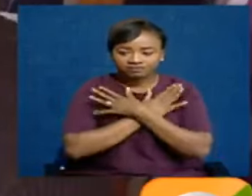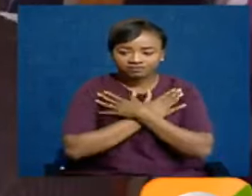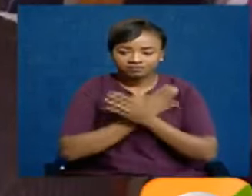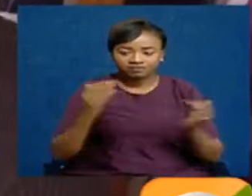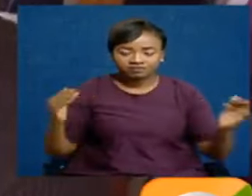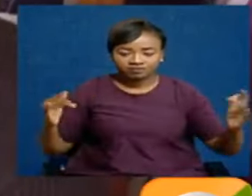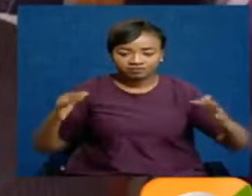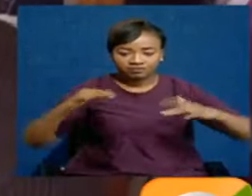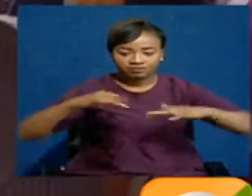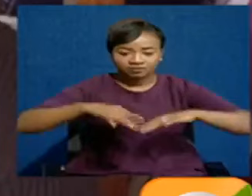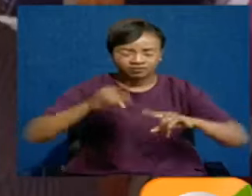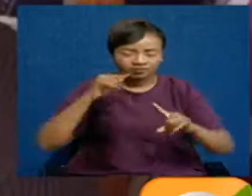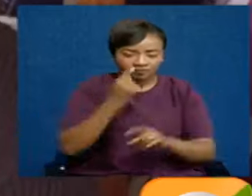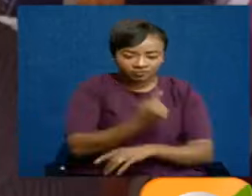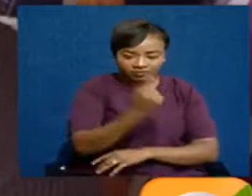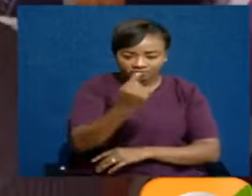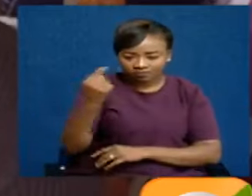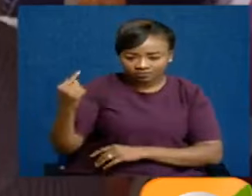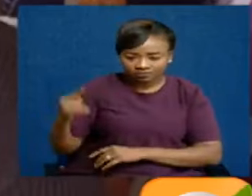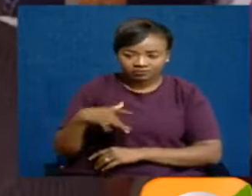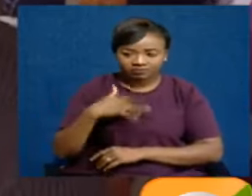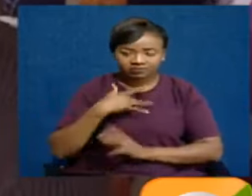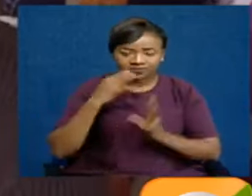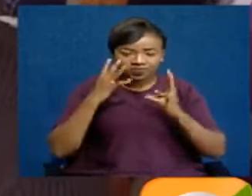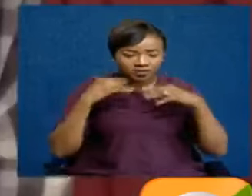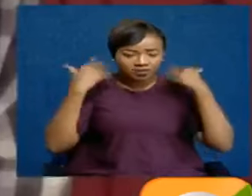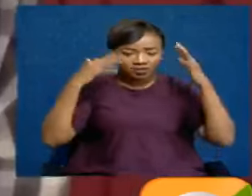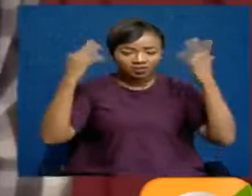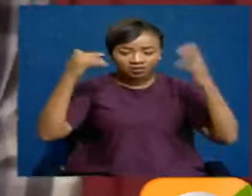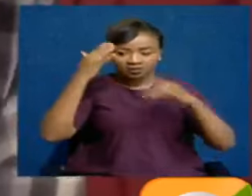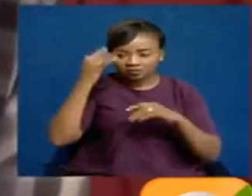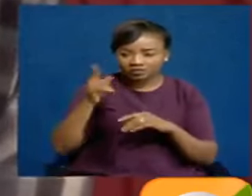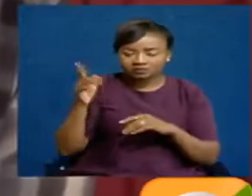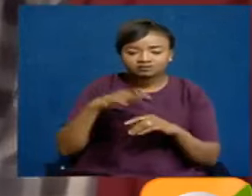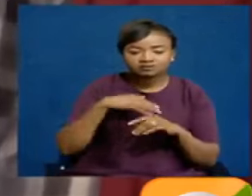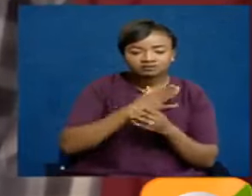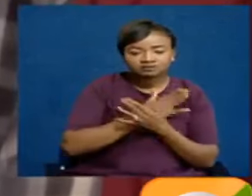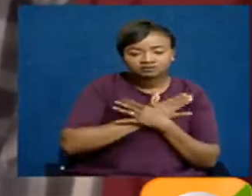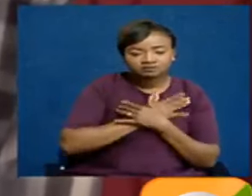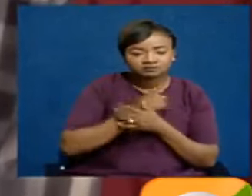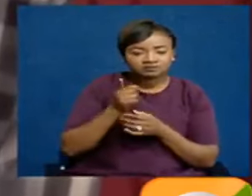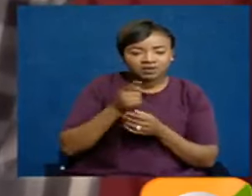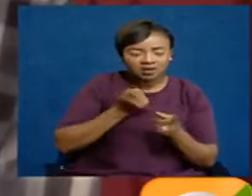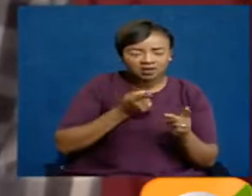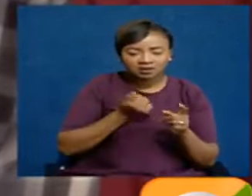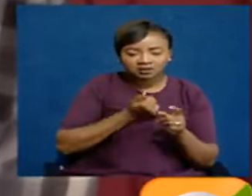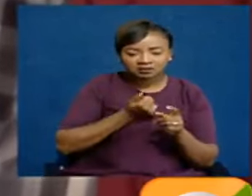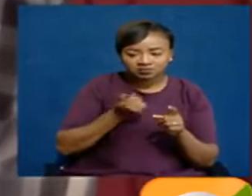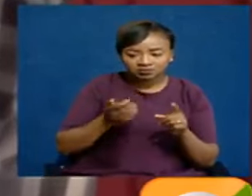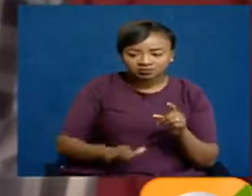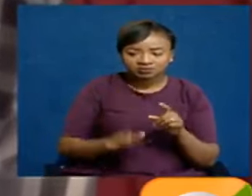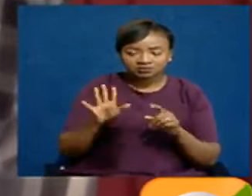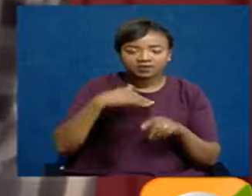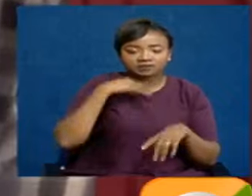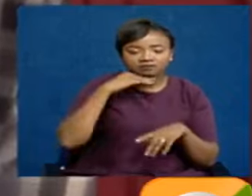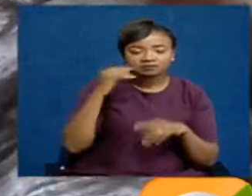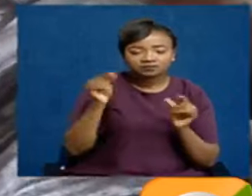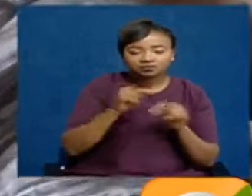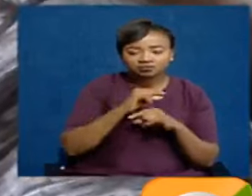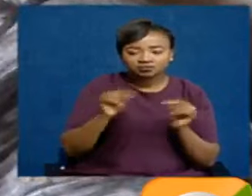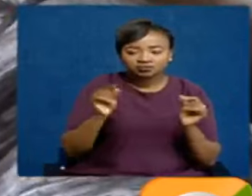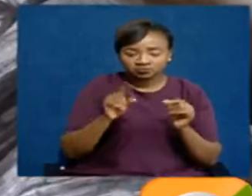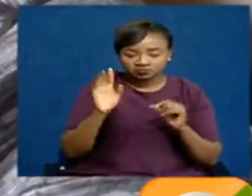hapa, kila mmoja akitamaushwa na kifo cha ghafla cha Mary Awonda. Mary aliondoka nchini tarehe 24